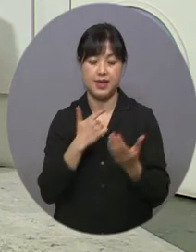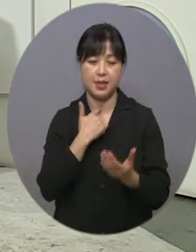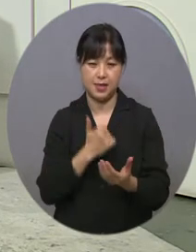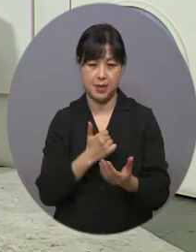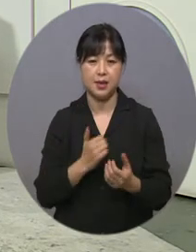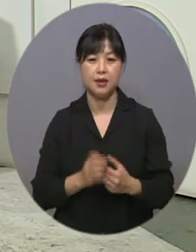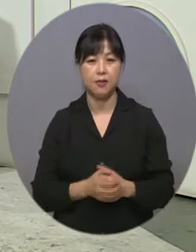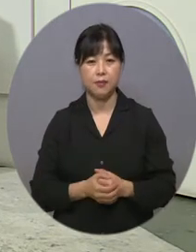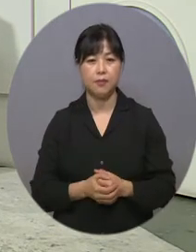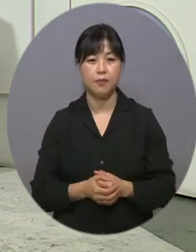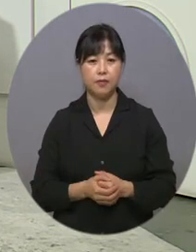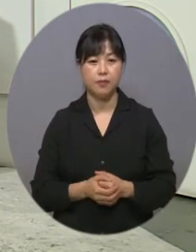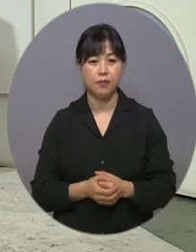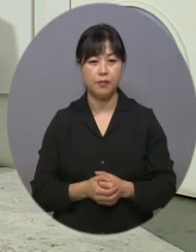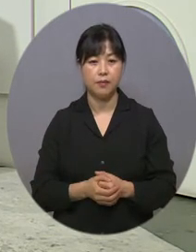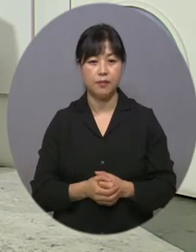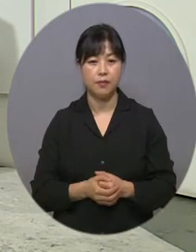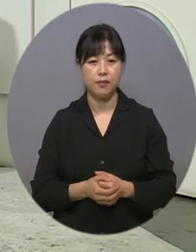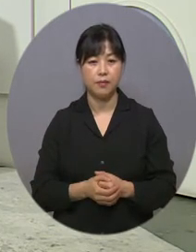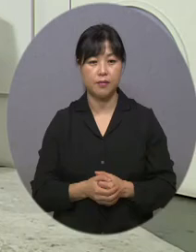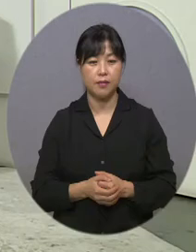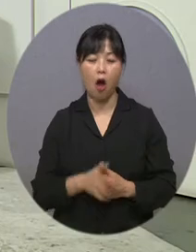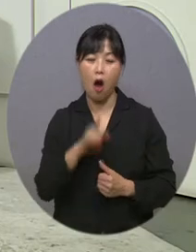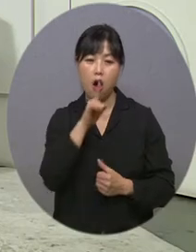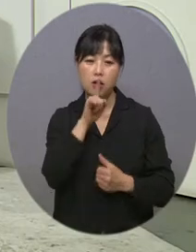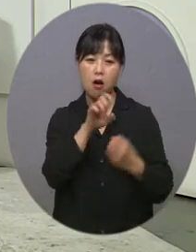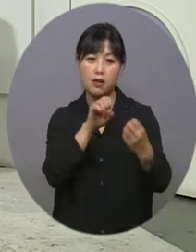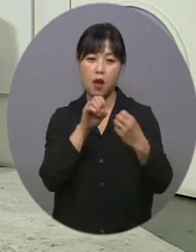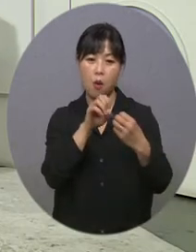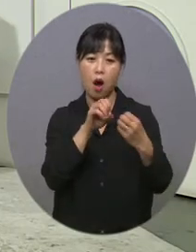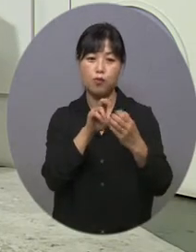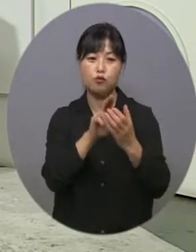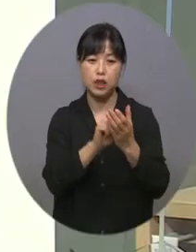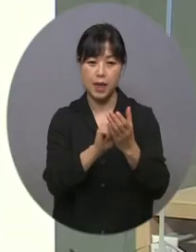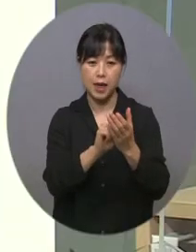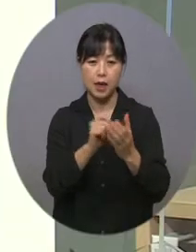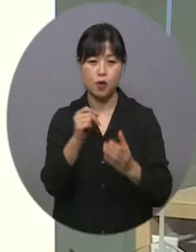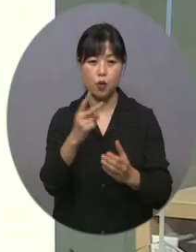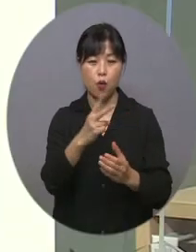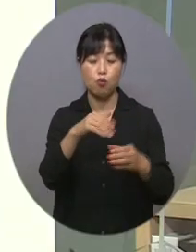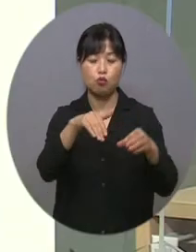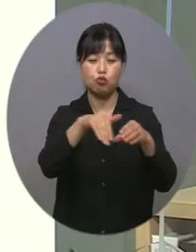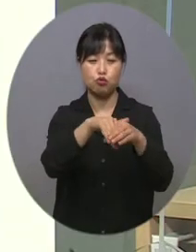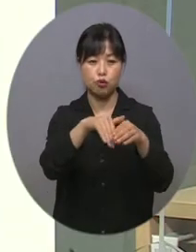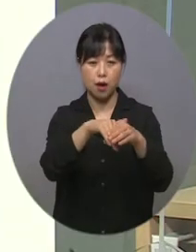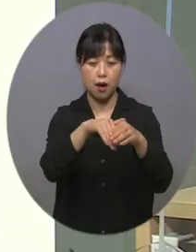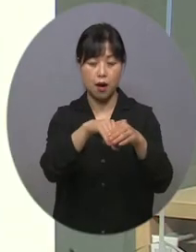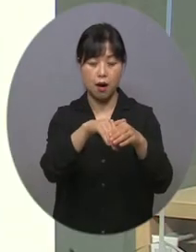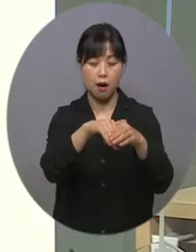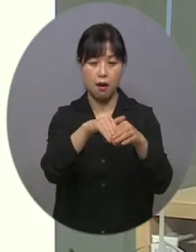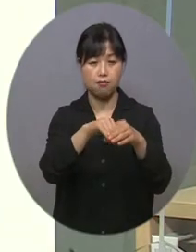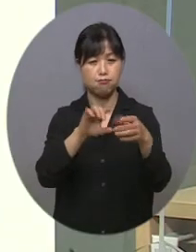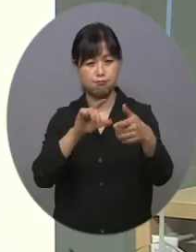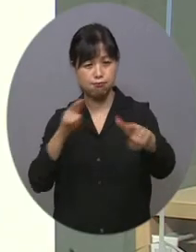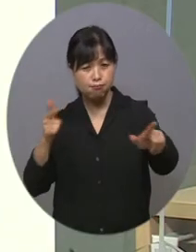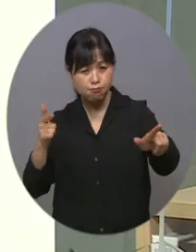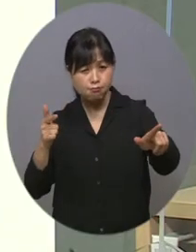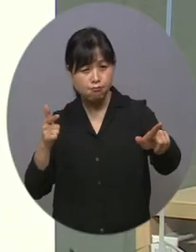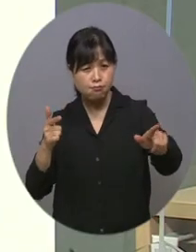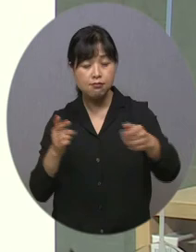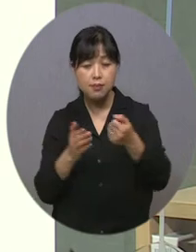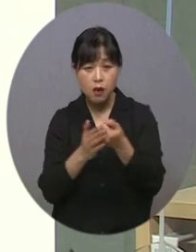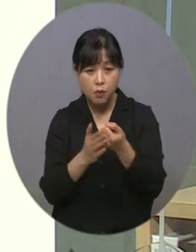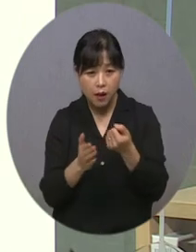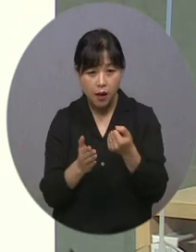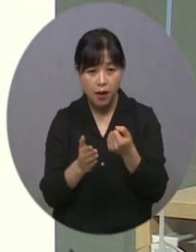많이 하셨는데 예. 그때 그 언어 소통 문제도 그렇고 예. 그들의 문화가 전혀 다르기